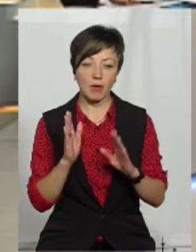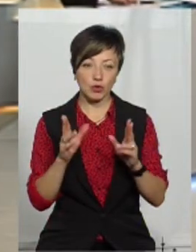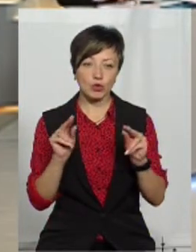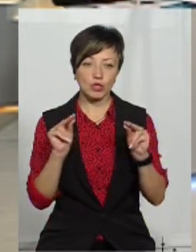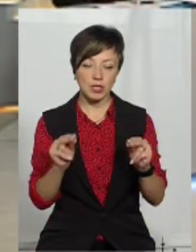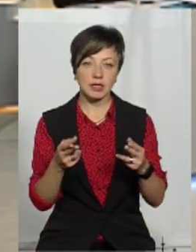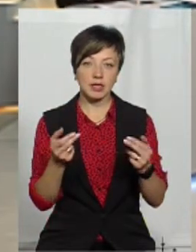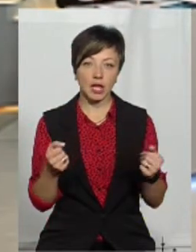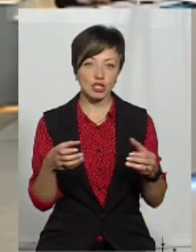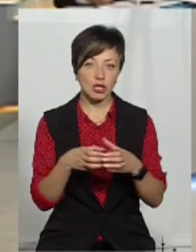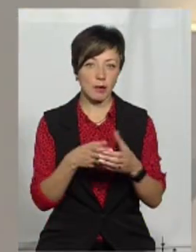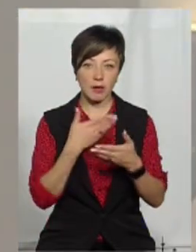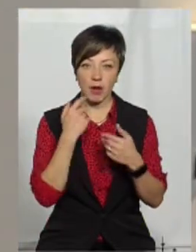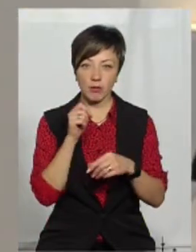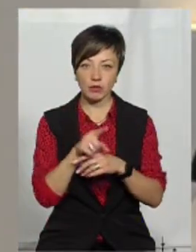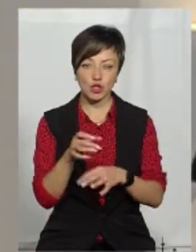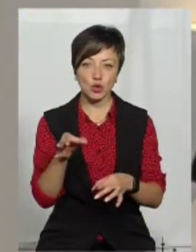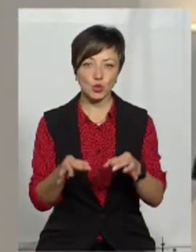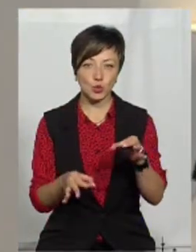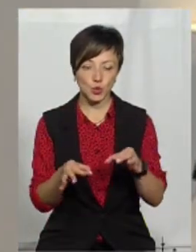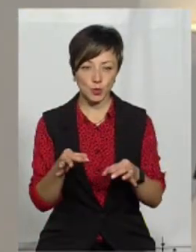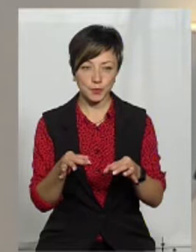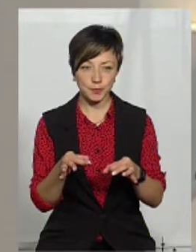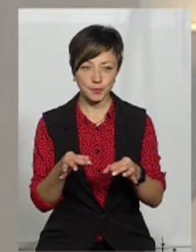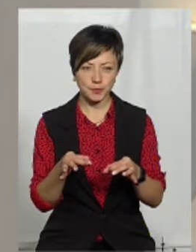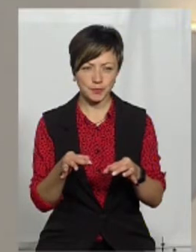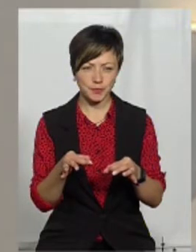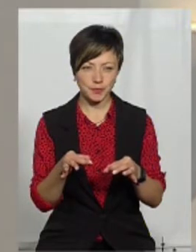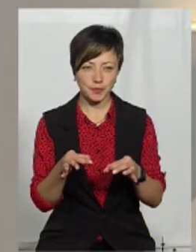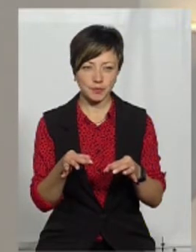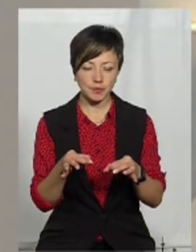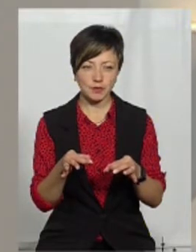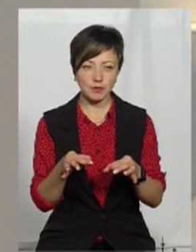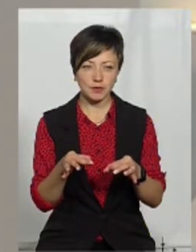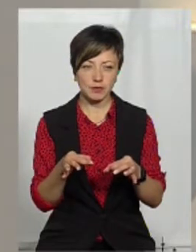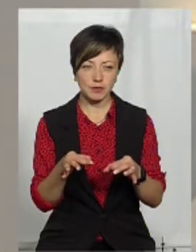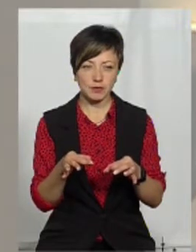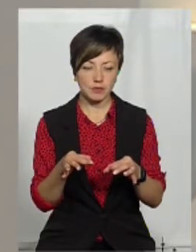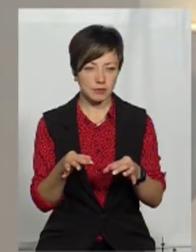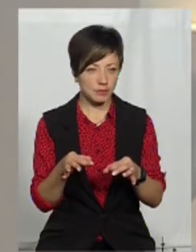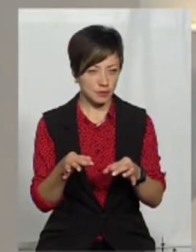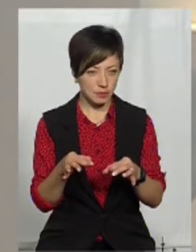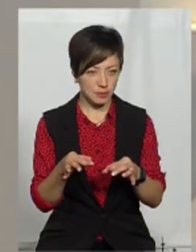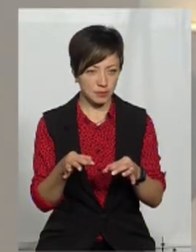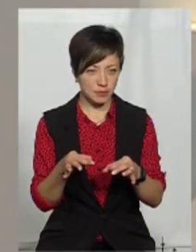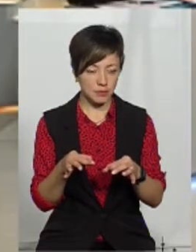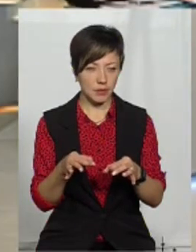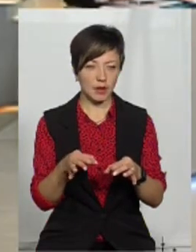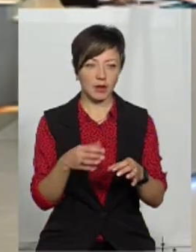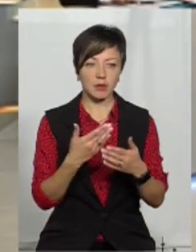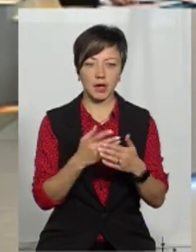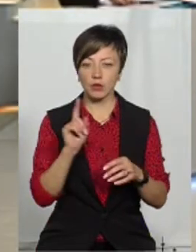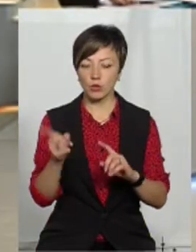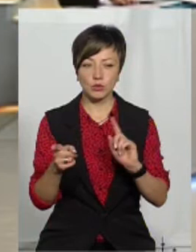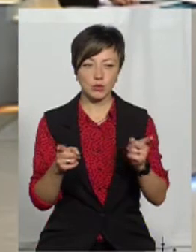Так, звичайно, штаб не має повноважень суду, скаже, от, ви праві, ви не праві. Або то ви зробіть то, поліція, а ви не робіть